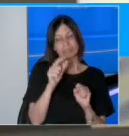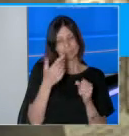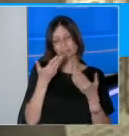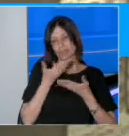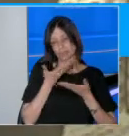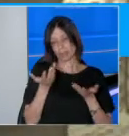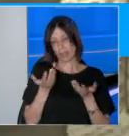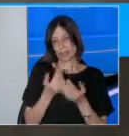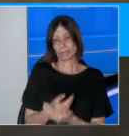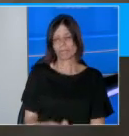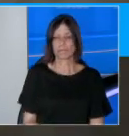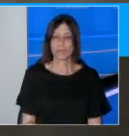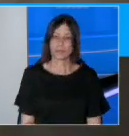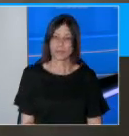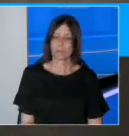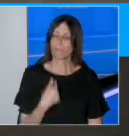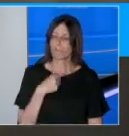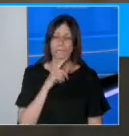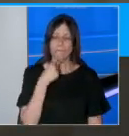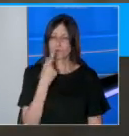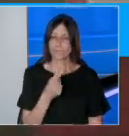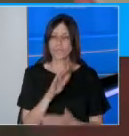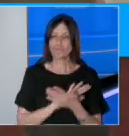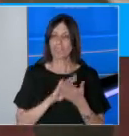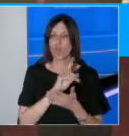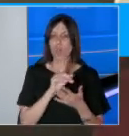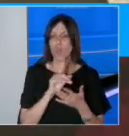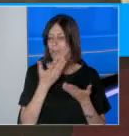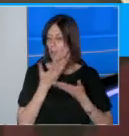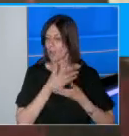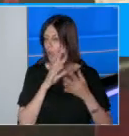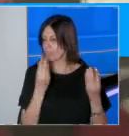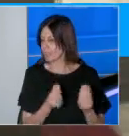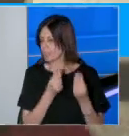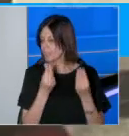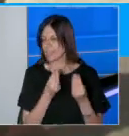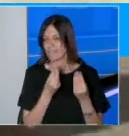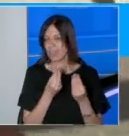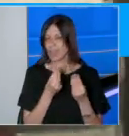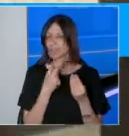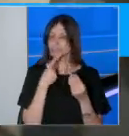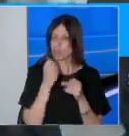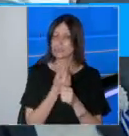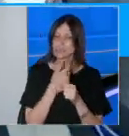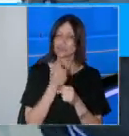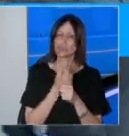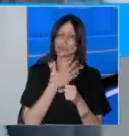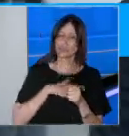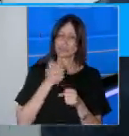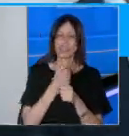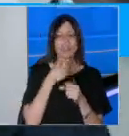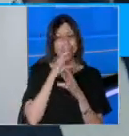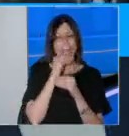לגיטימי. אני לא אמרתי ששום דבר לא לגיטימי. כל דבר עושים כי אפשר לעשות. אני מדבר על